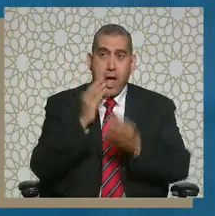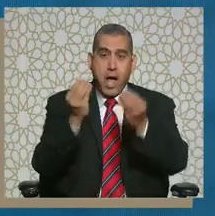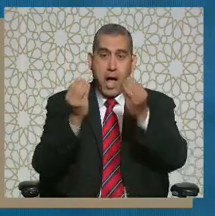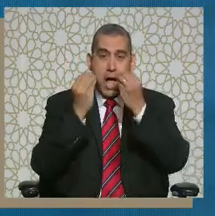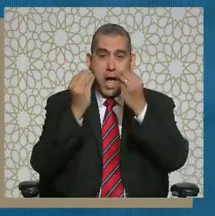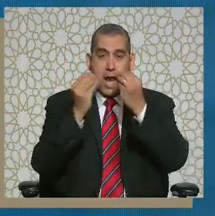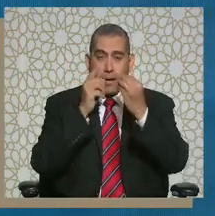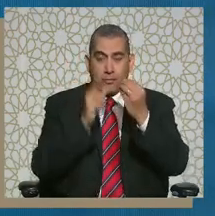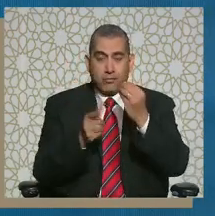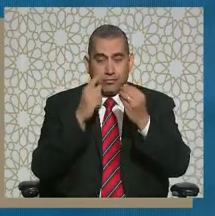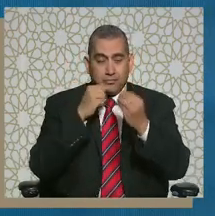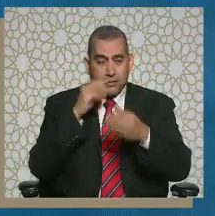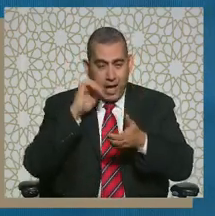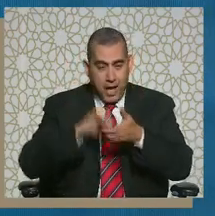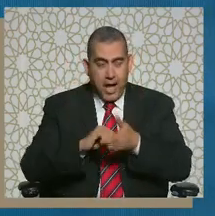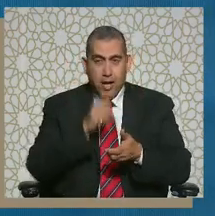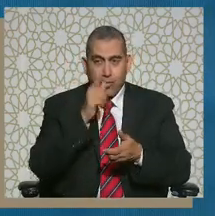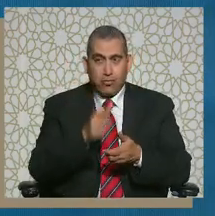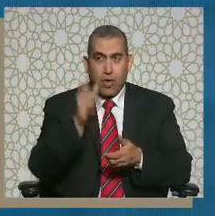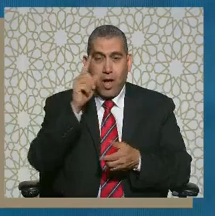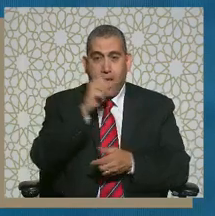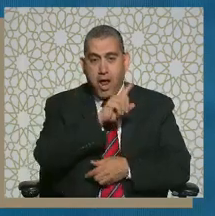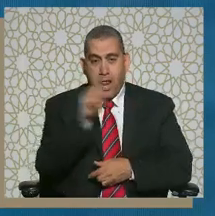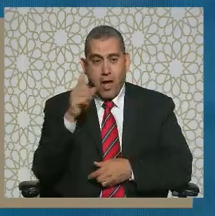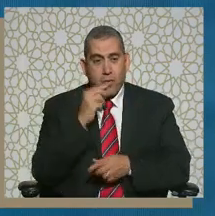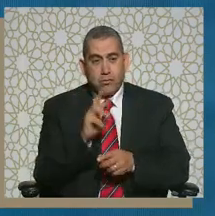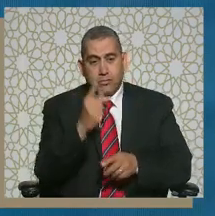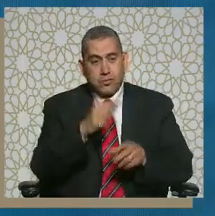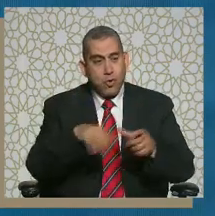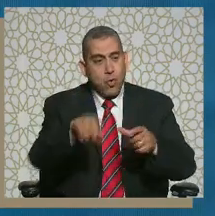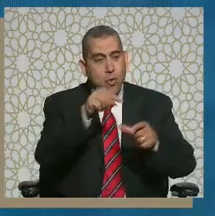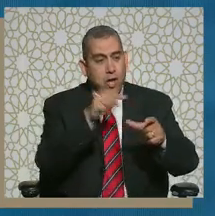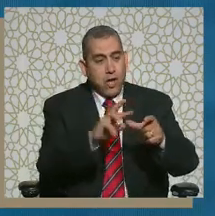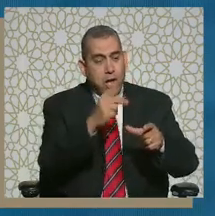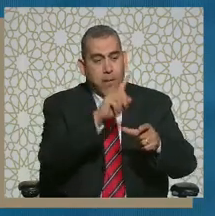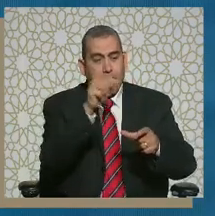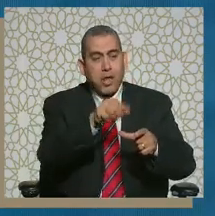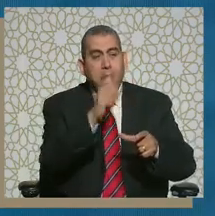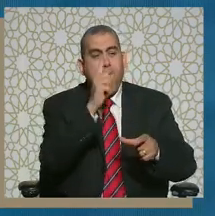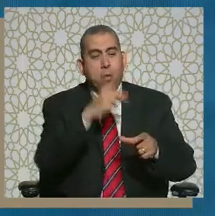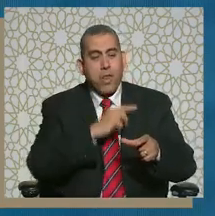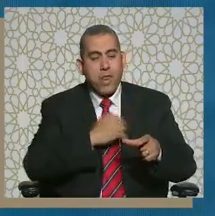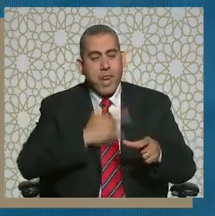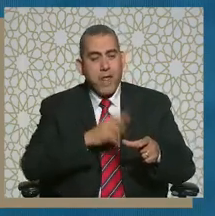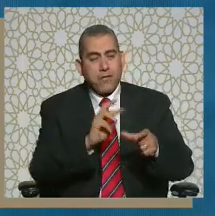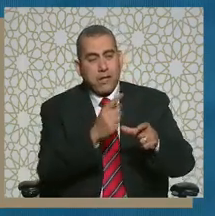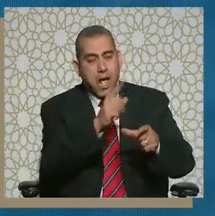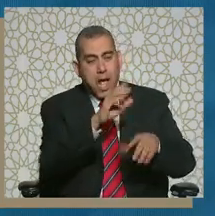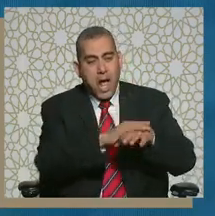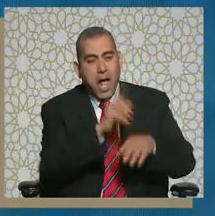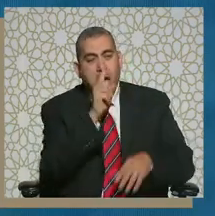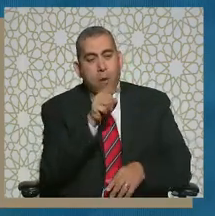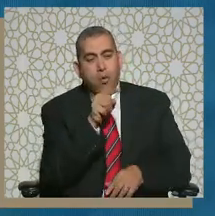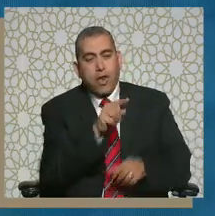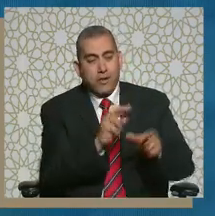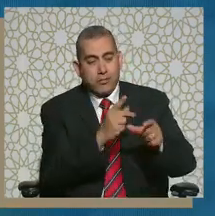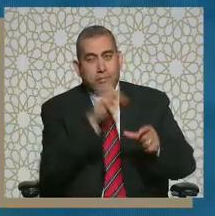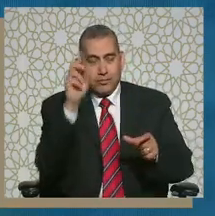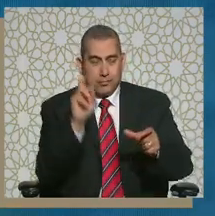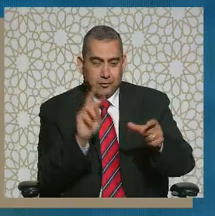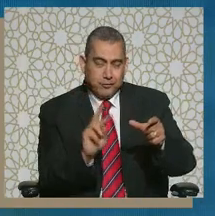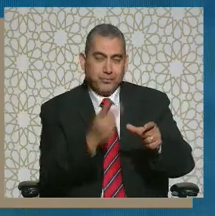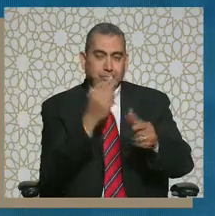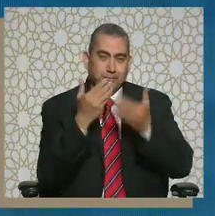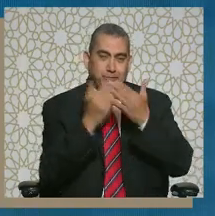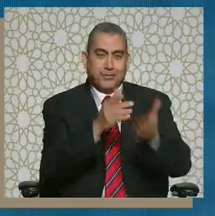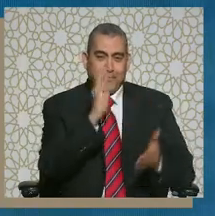لنا وعدنا ان الله لا يغير ما بقوم حتى يغيروا ما بانفسهم هتغير نفسك هتجد تغيير الله سبحانه